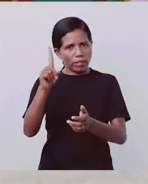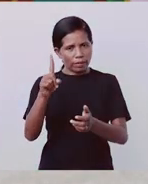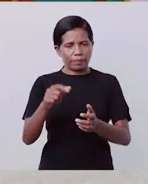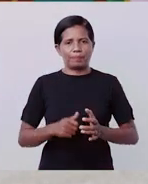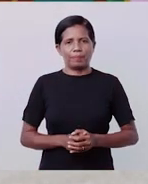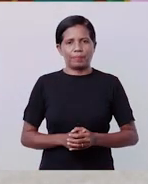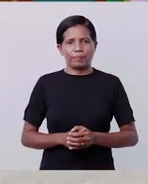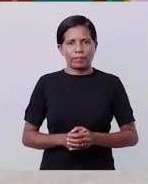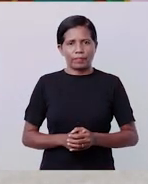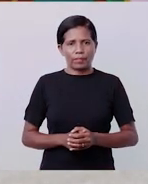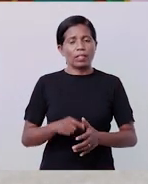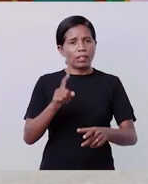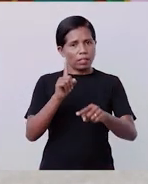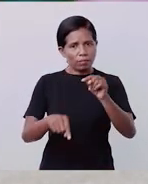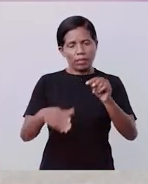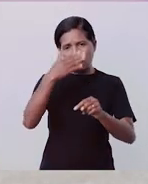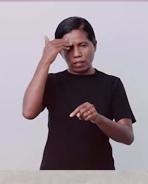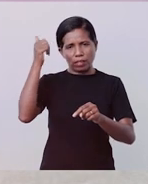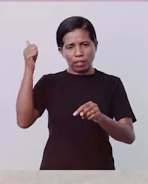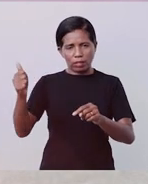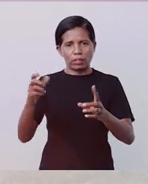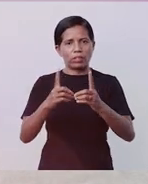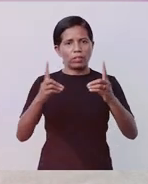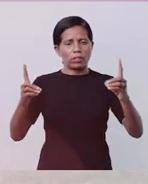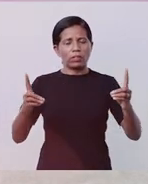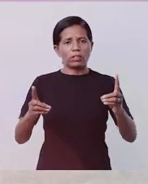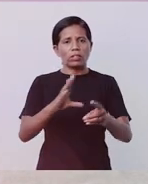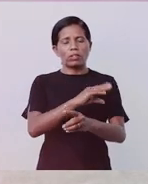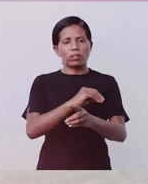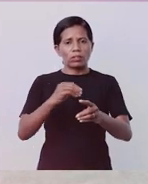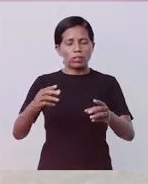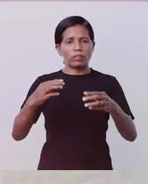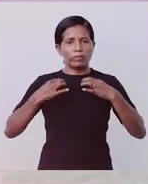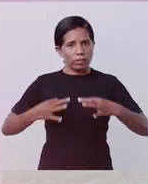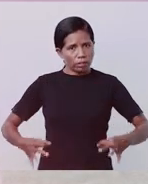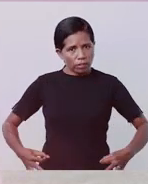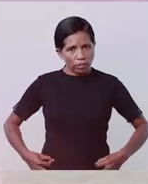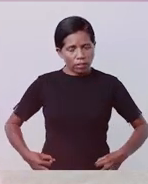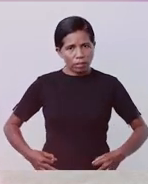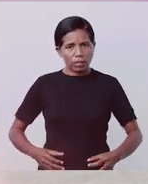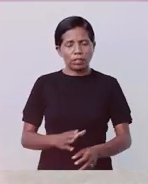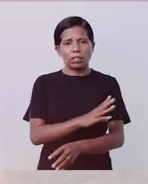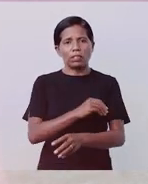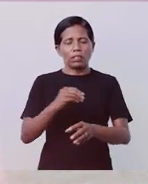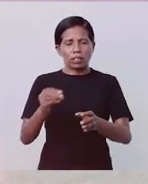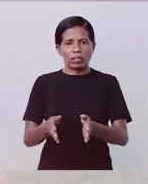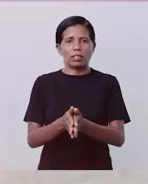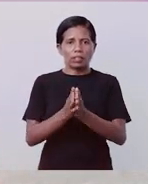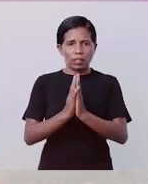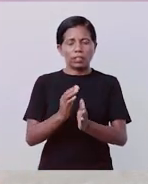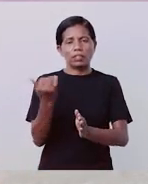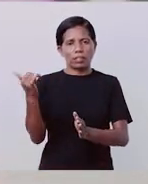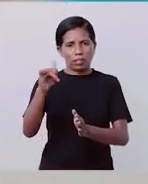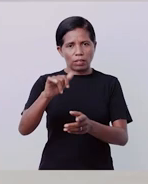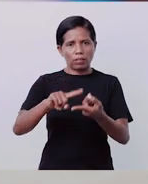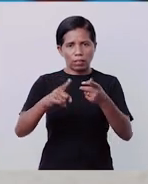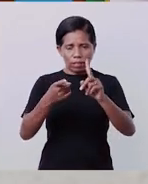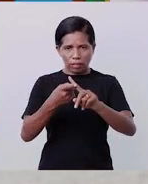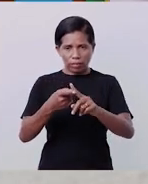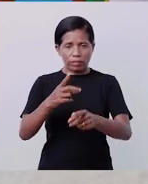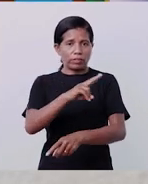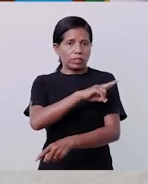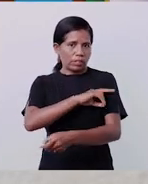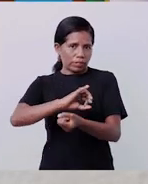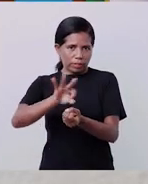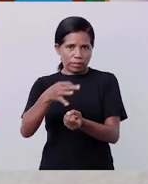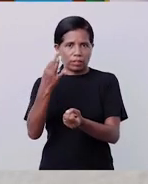balong. Noketa haluha, ases ang husi kontaktu fiziku, bahira komplemente ne belong sira. Vasina